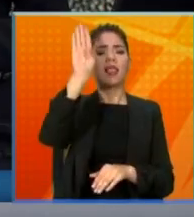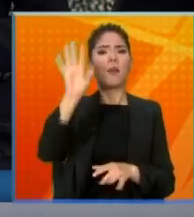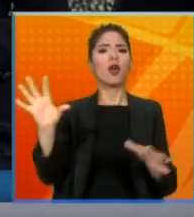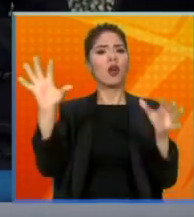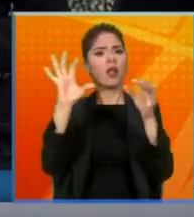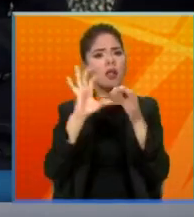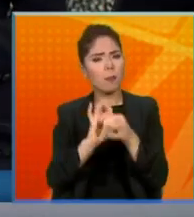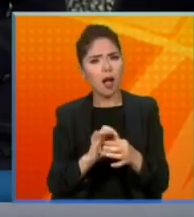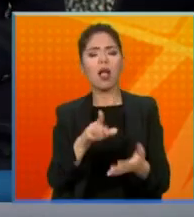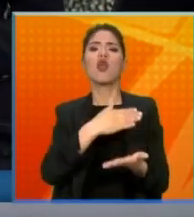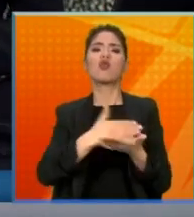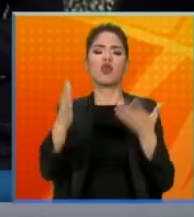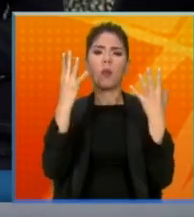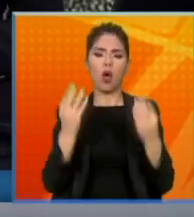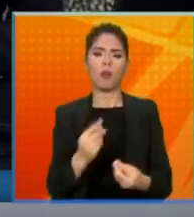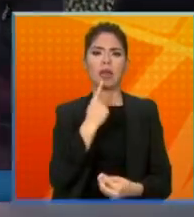Demokrasi ittifakı sürmeli.